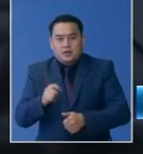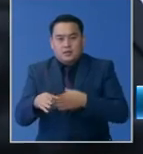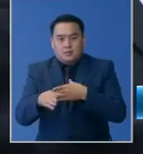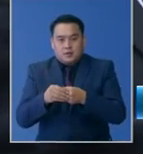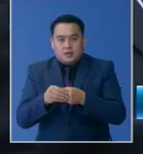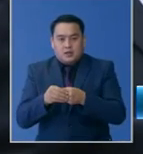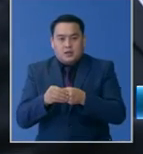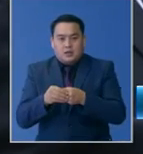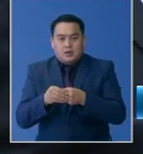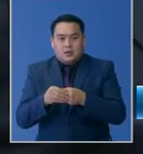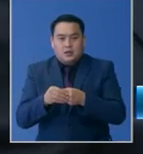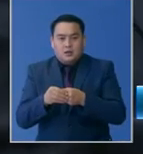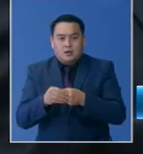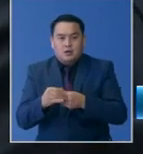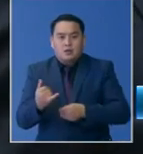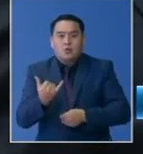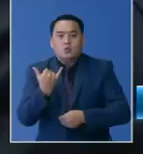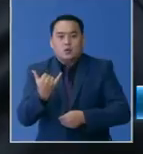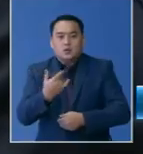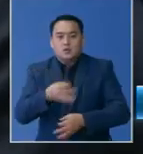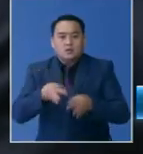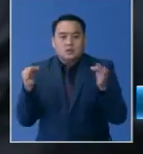деп. У вас ничего нету,